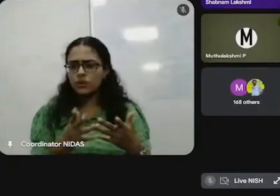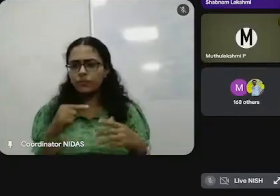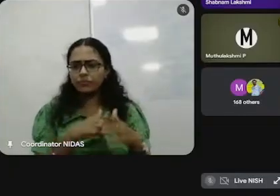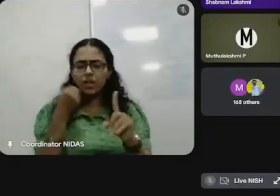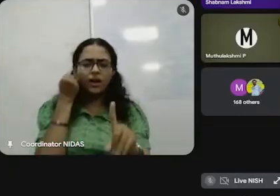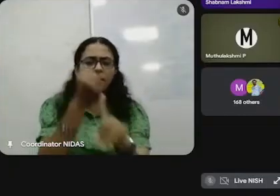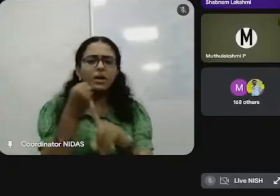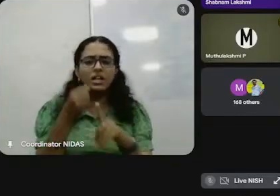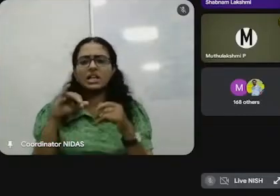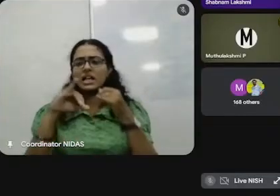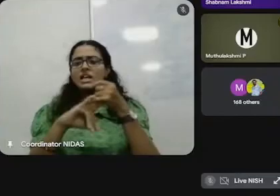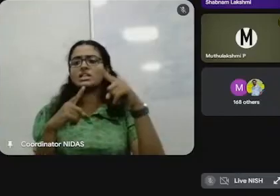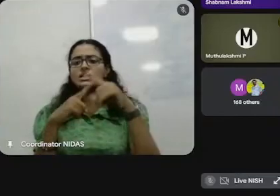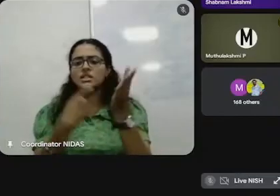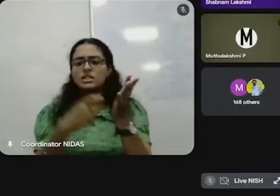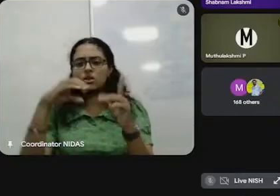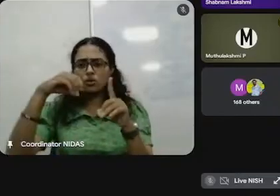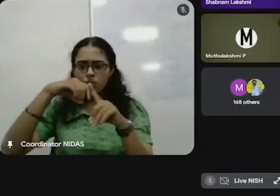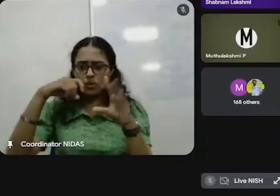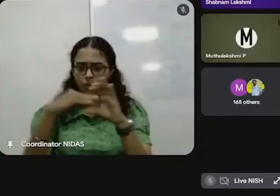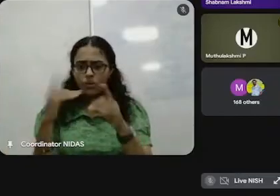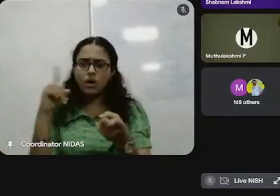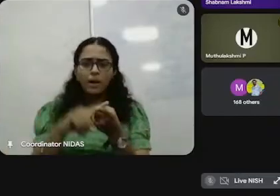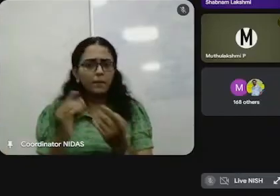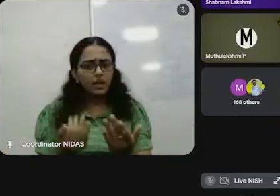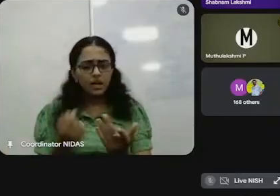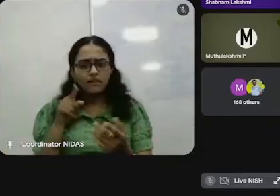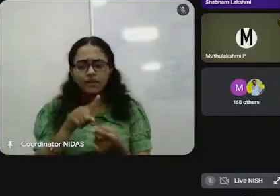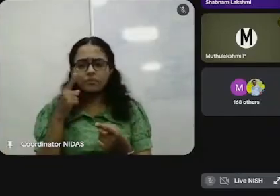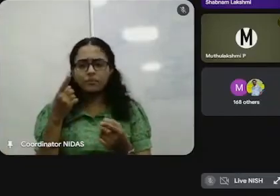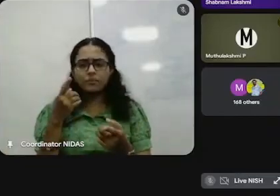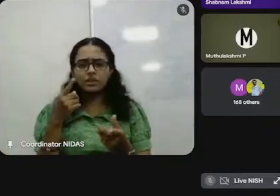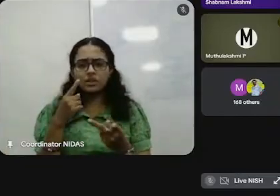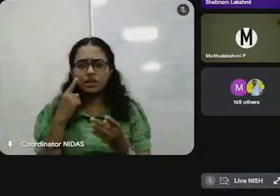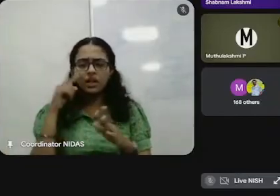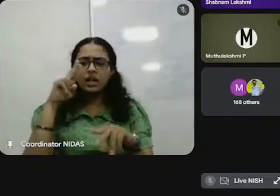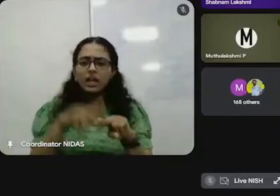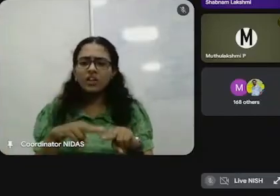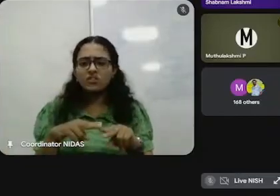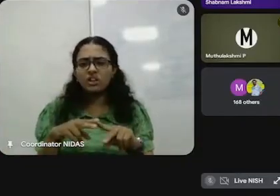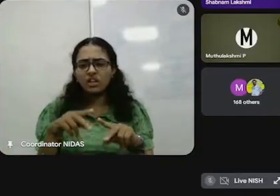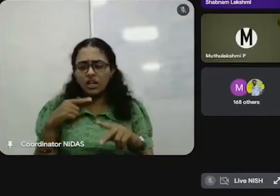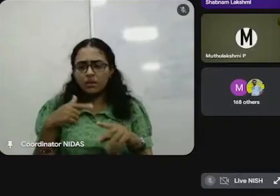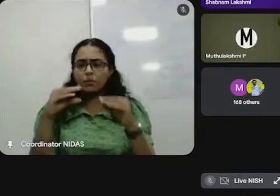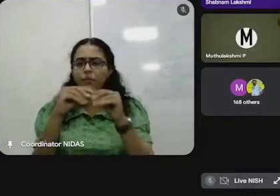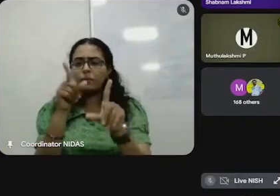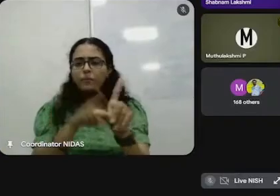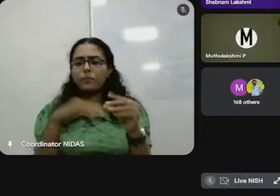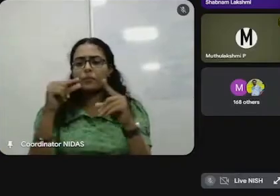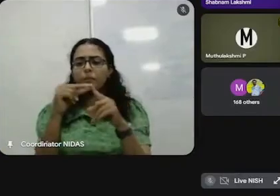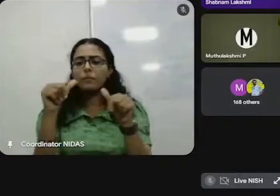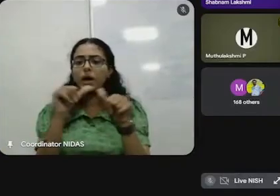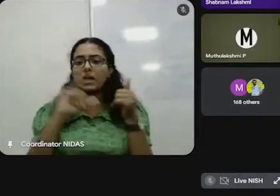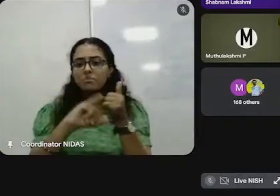നമുക്ക് സ്ട്രോക്ക് വരാം. അപ്പം നമ്മൾ ഈ റെഗുലർ ഫിസിക്കൽ ആക്ടിവിറ്റി ഒരാൾക്ക് ആക്ച്വലി നമ്മൾ തന്നെ ഒരു ബൈപ്പാസ് സർജറി ചെയ്യുന്നത് പോലെയാണ്.